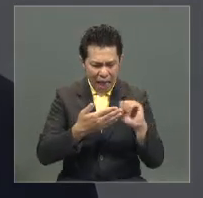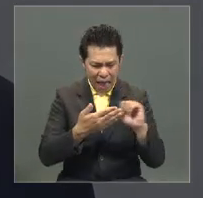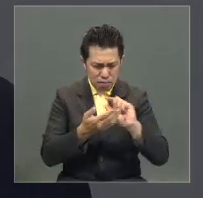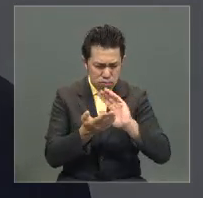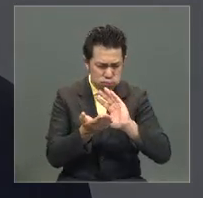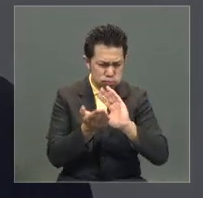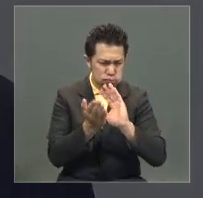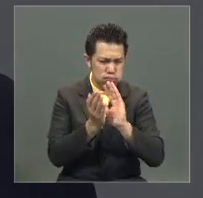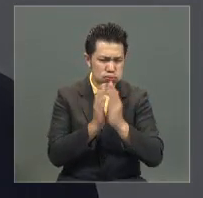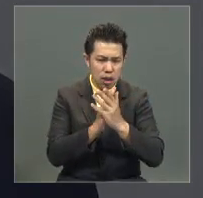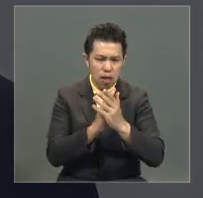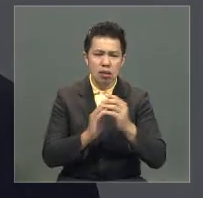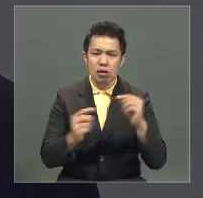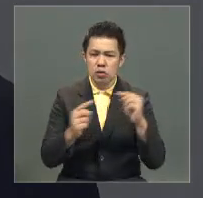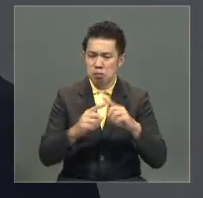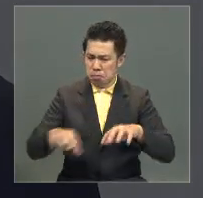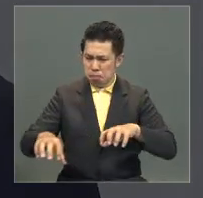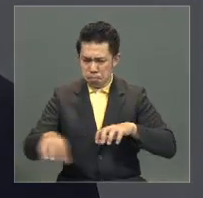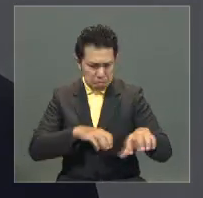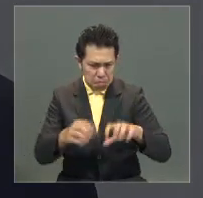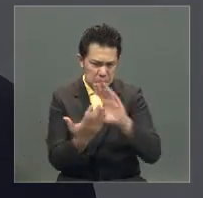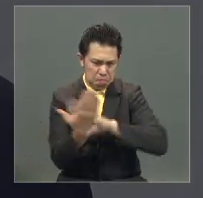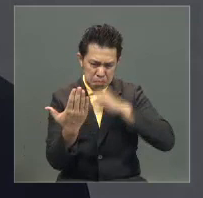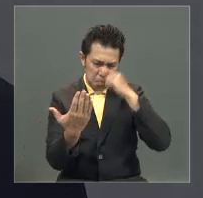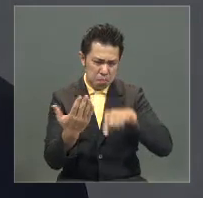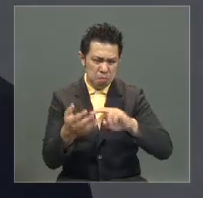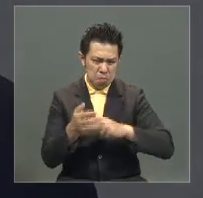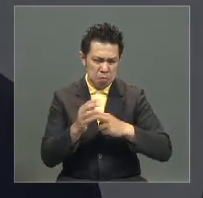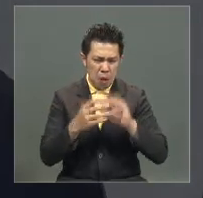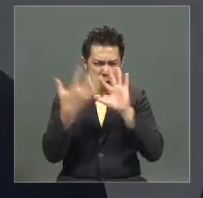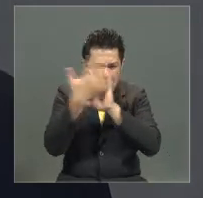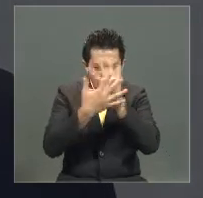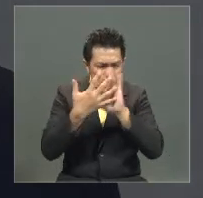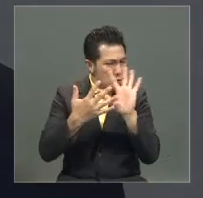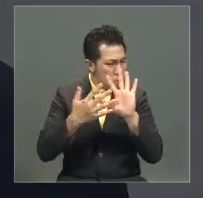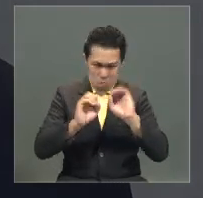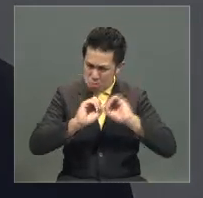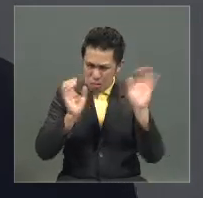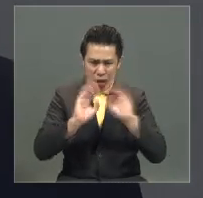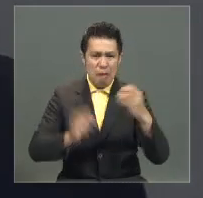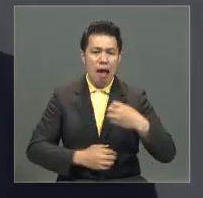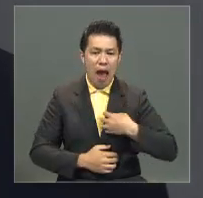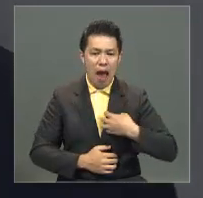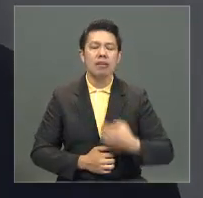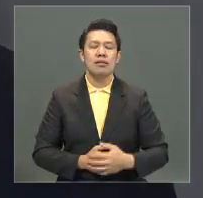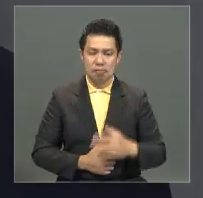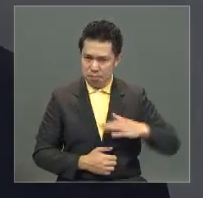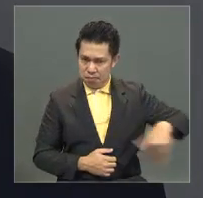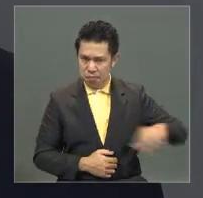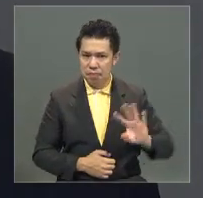ให้มีกลไกการบริหารบ้านเมืองที่ไม่ต้องคลุมเครือต่อไปนะครับแล้วก็พวกเราก็ยิน